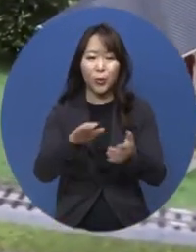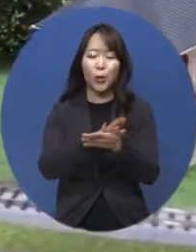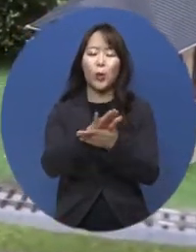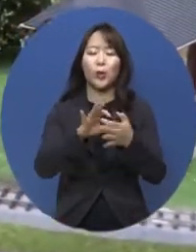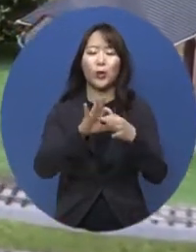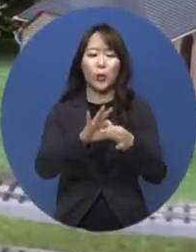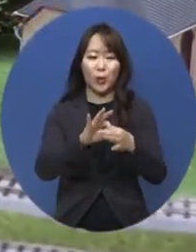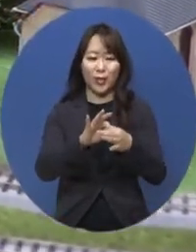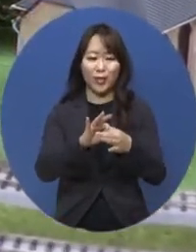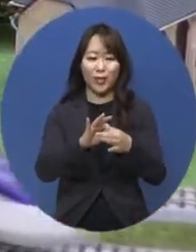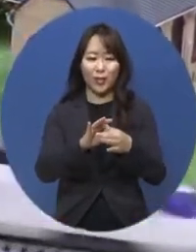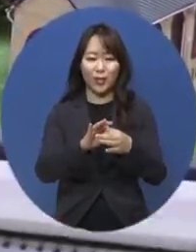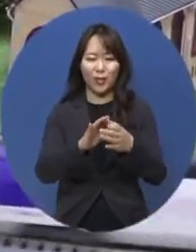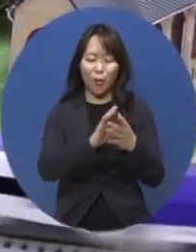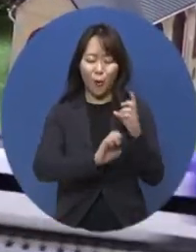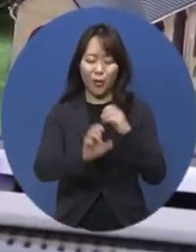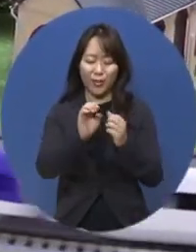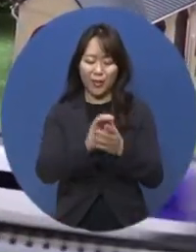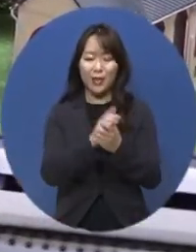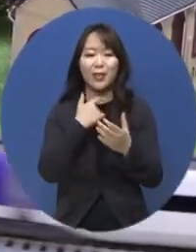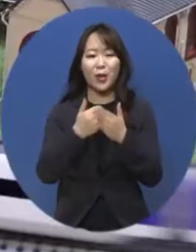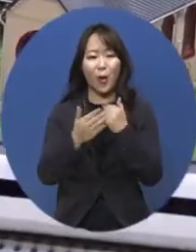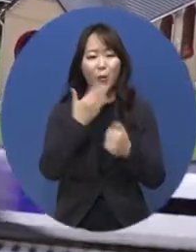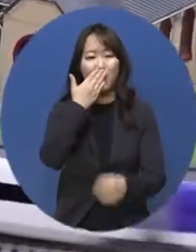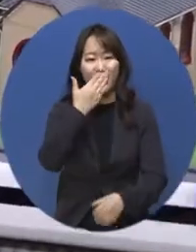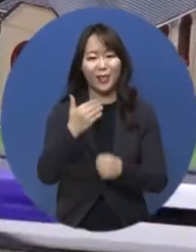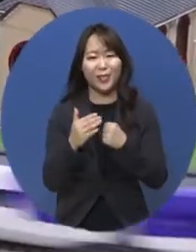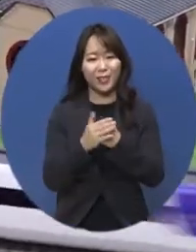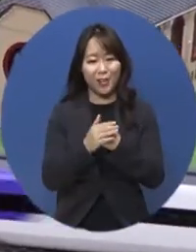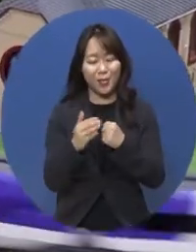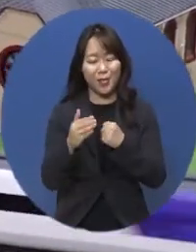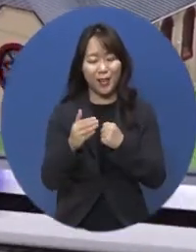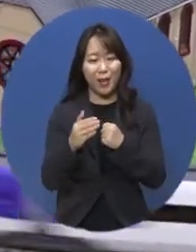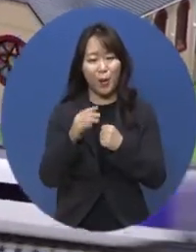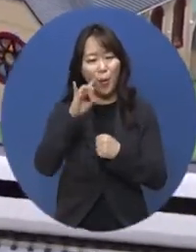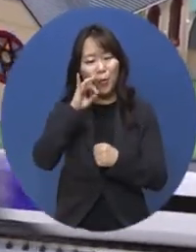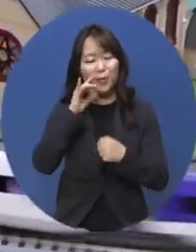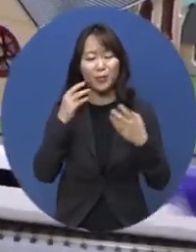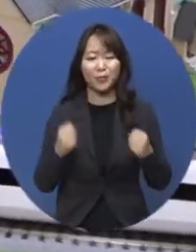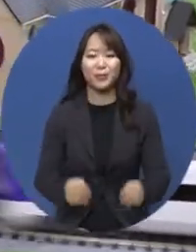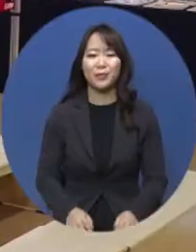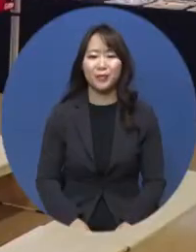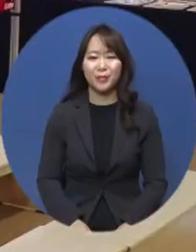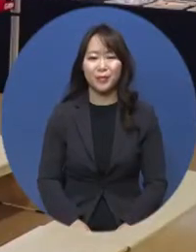통한 작품과 친숙해지는 경험도 할 수 있어 눈길을 사로잡습니다.